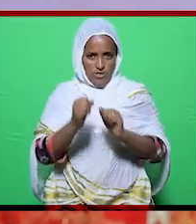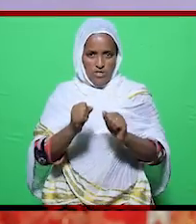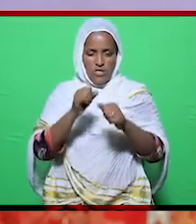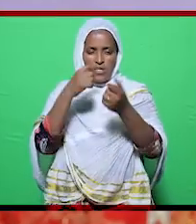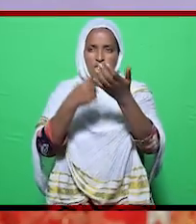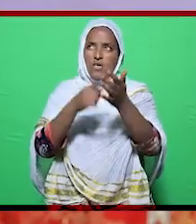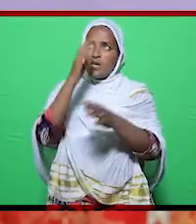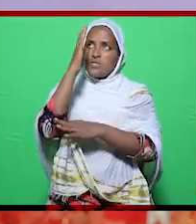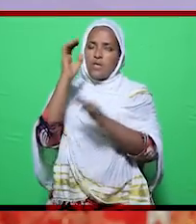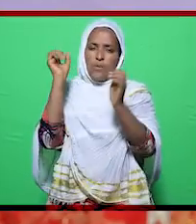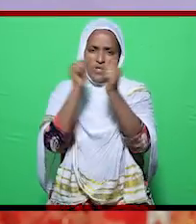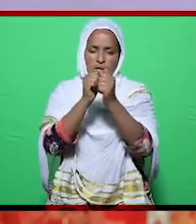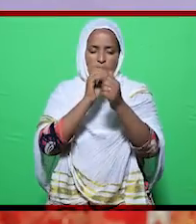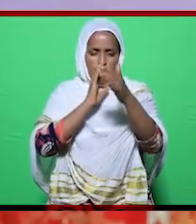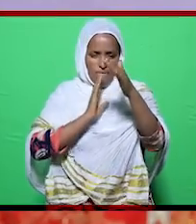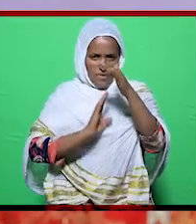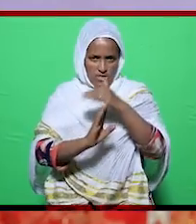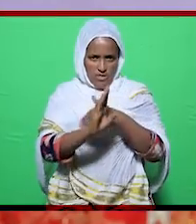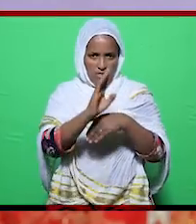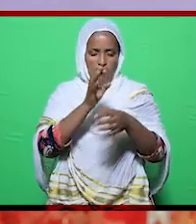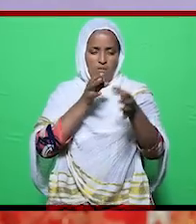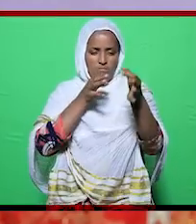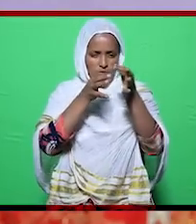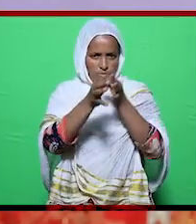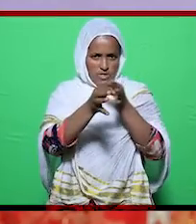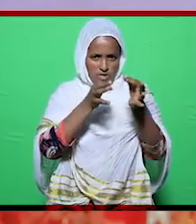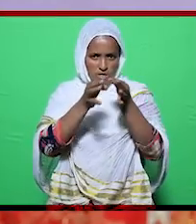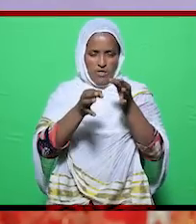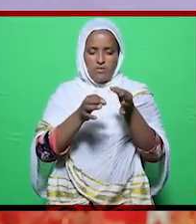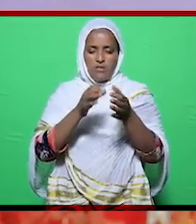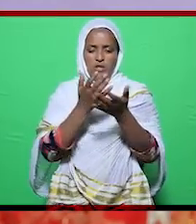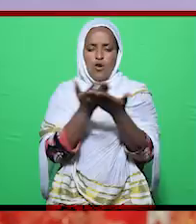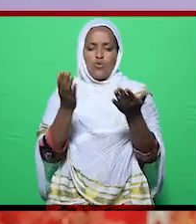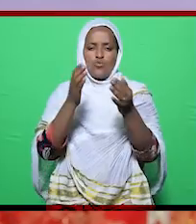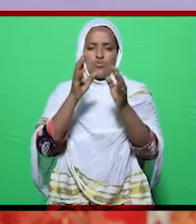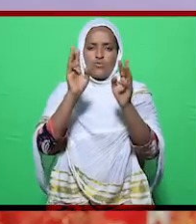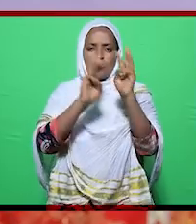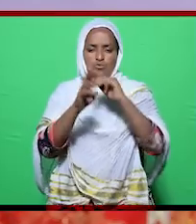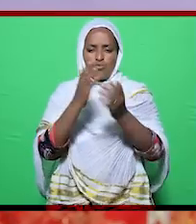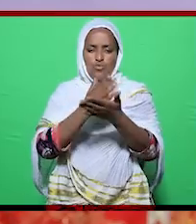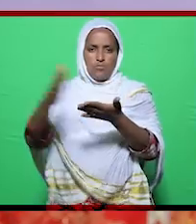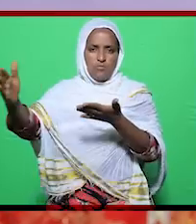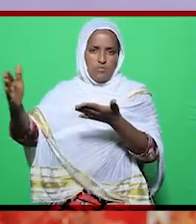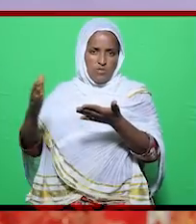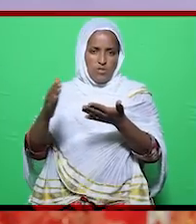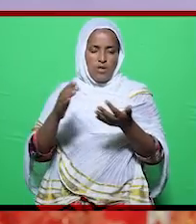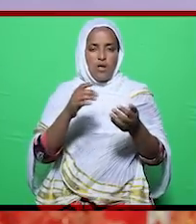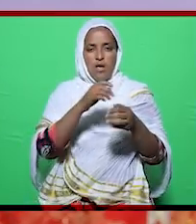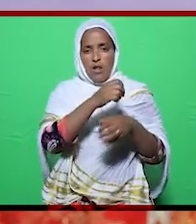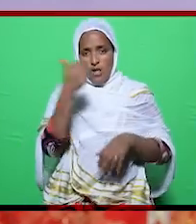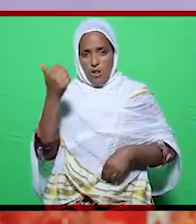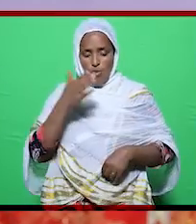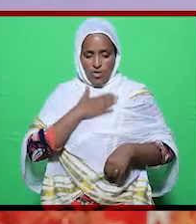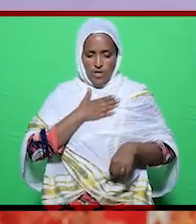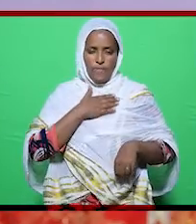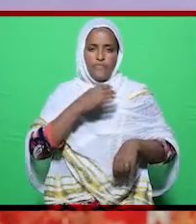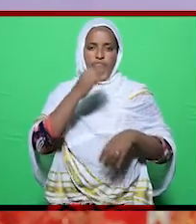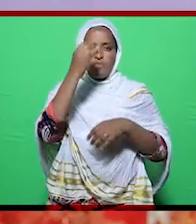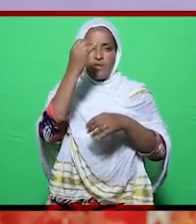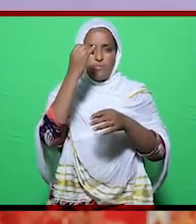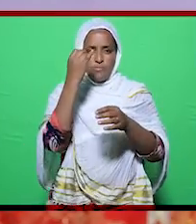ሰዓት አለመግባባት አንዳንድ ነገሮች ይፈጠራሉ ግን ያም ከእግዚአብሔር ጋር በትህትና